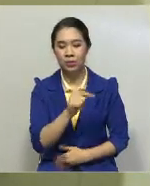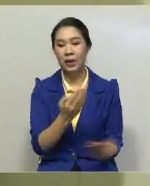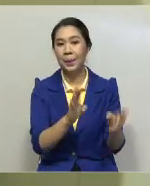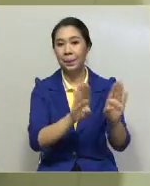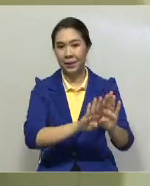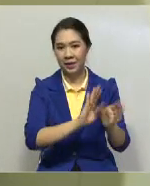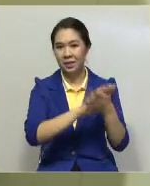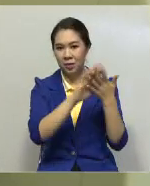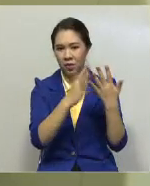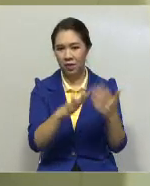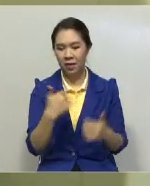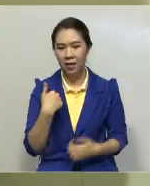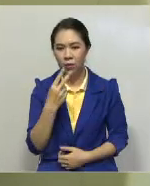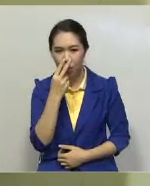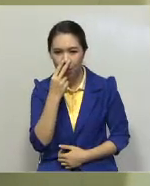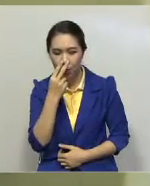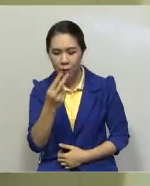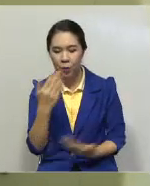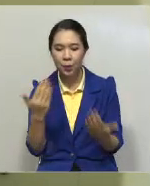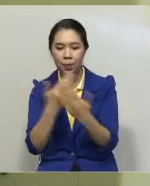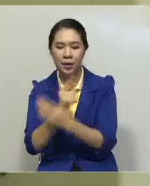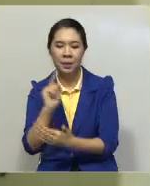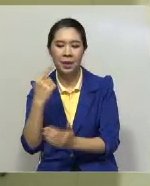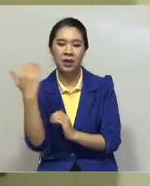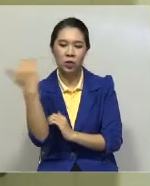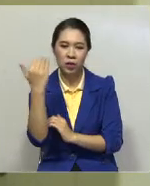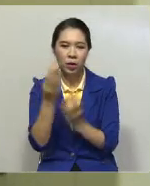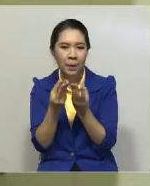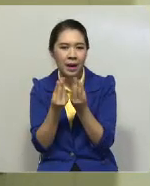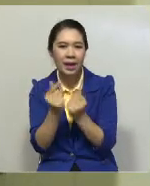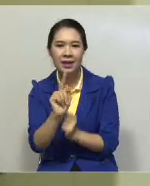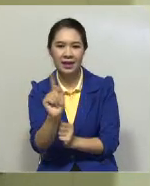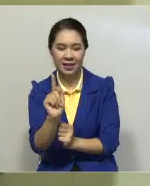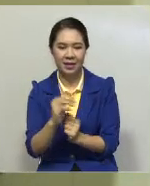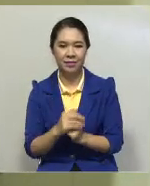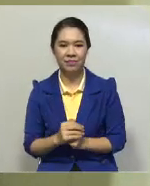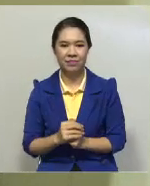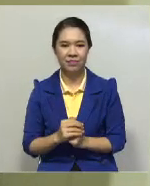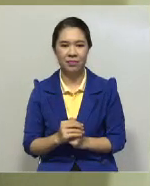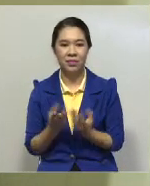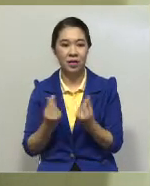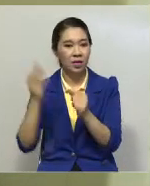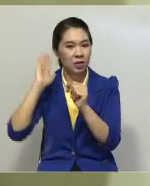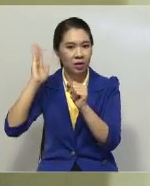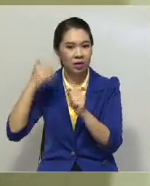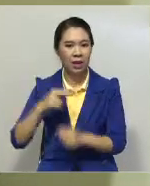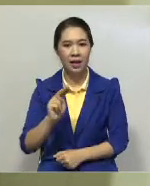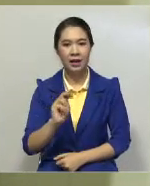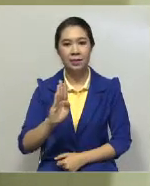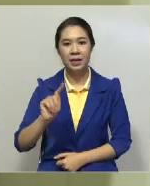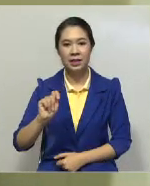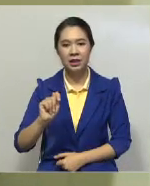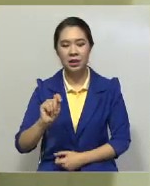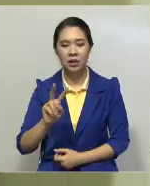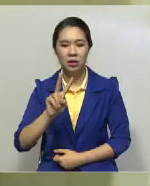บอนาล็อกแล้วจะไปชมดิจิตอลในช่องไหนซึ่งของกรมประชาสัมพันธ์ก็คือ NBT